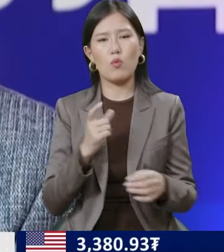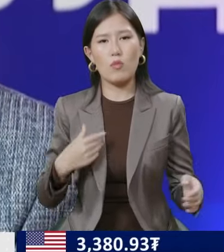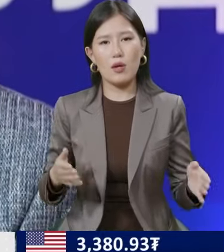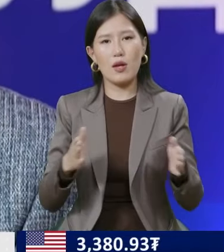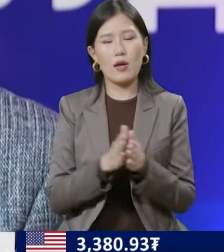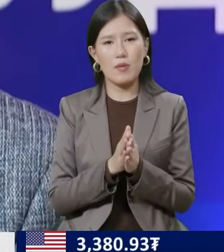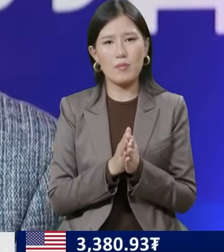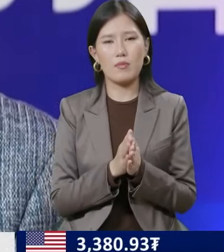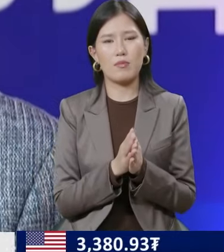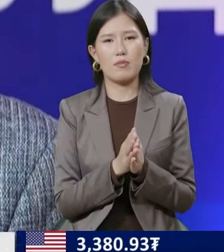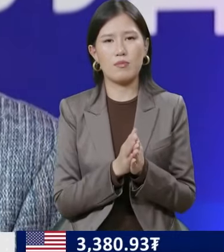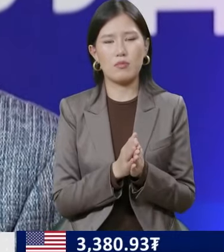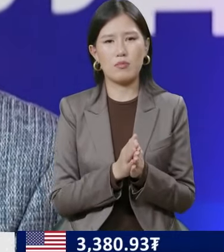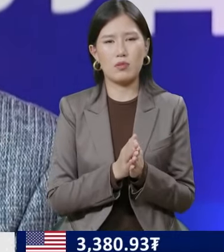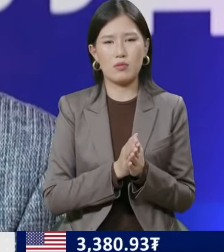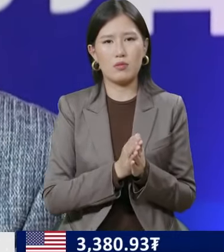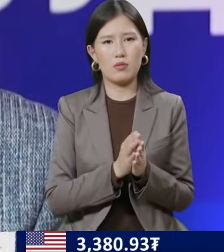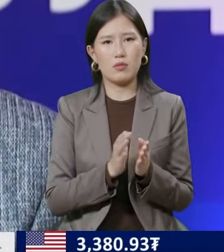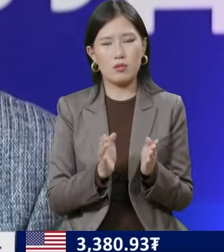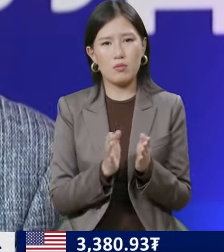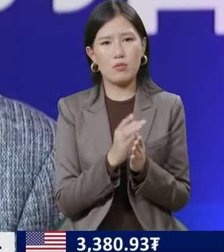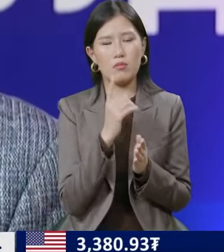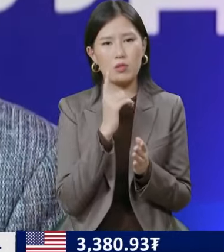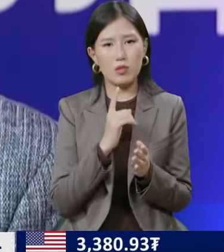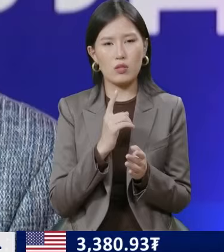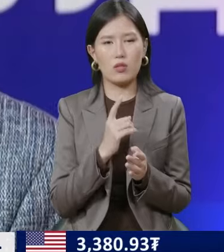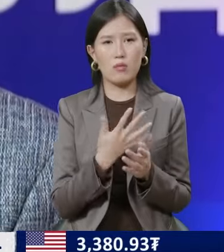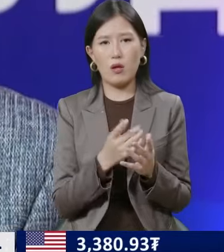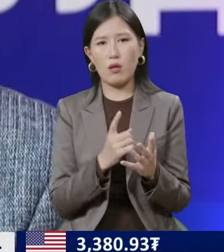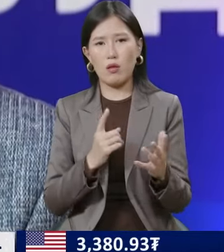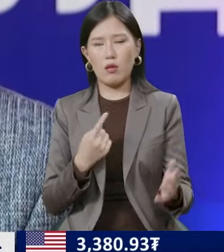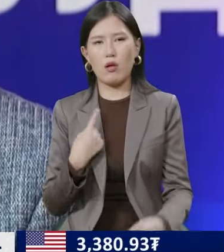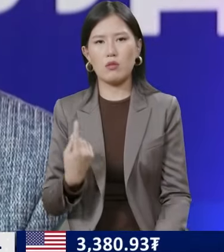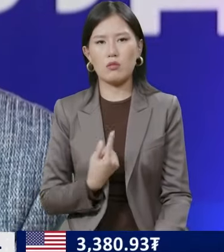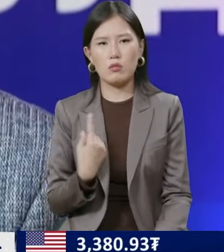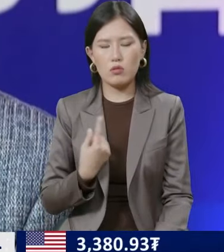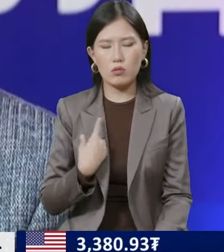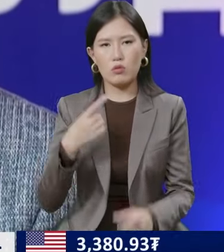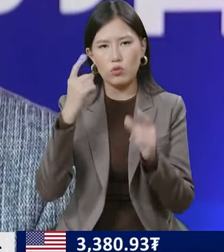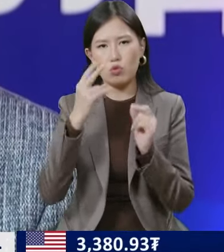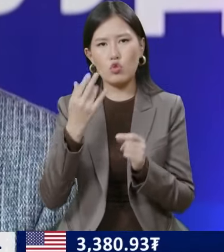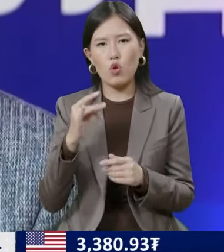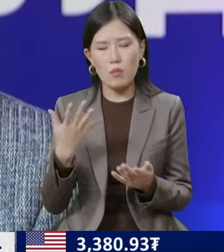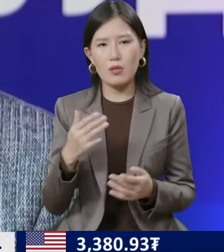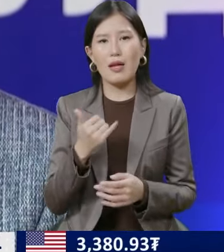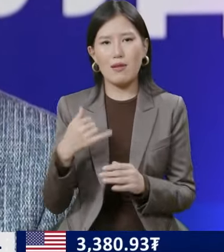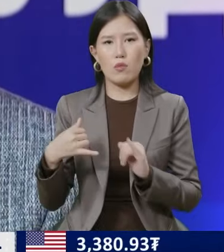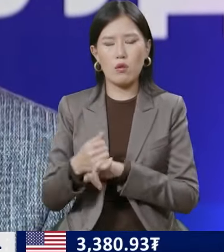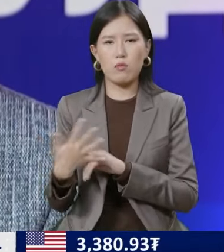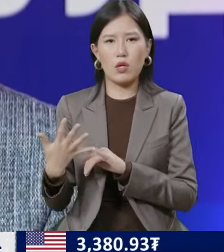асрах. Тэрнээс болоод нойргүй болдог. Тэрнээс болоод ганцаарддаг. Магадгүй ганц уу юм байж болдог тийм